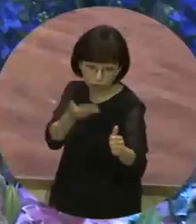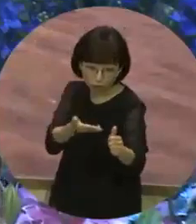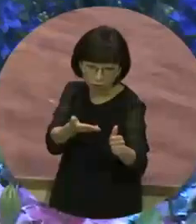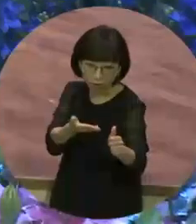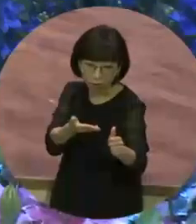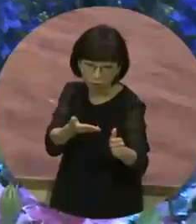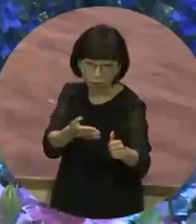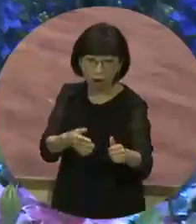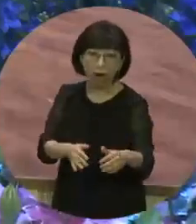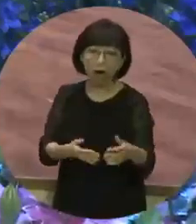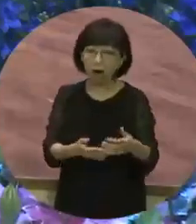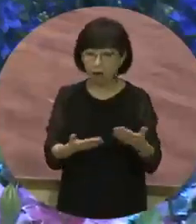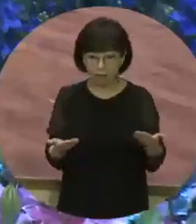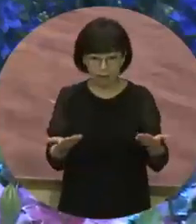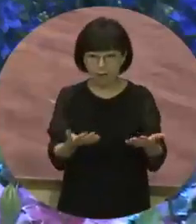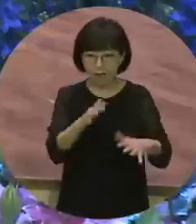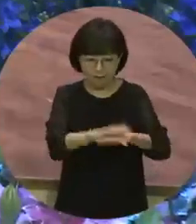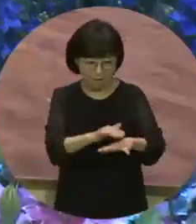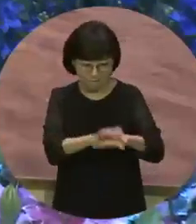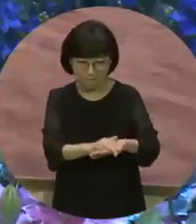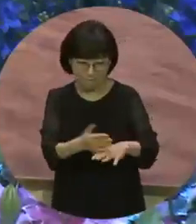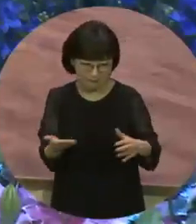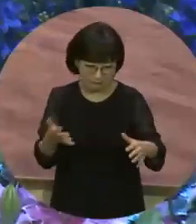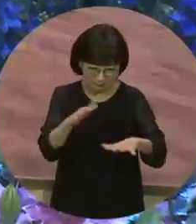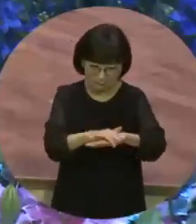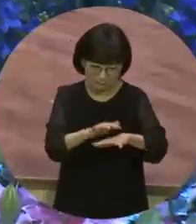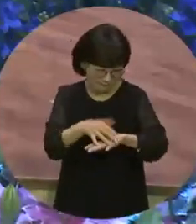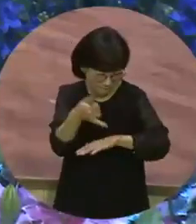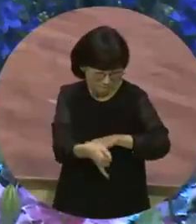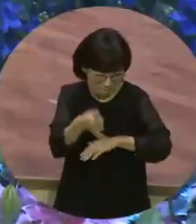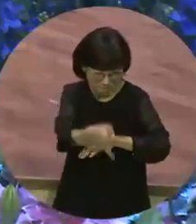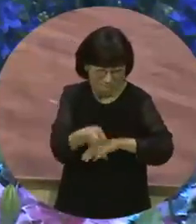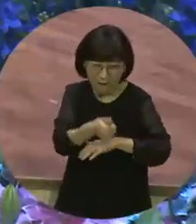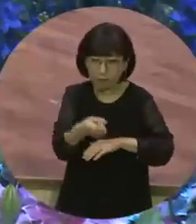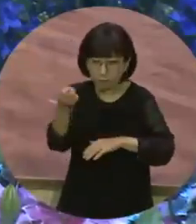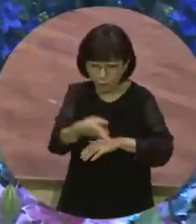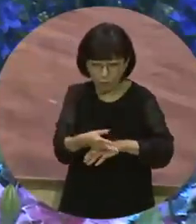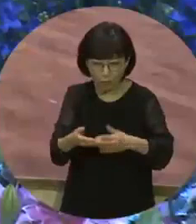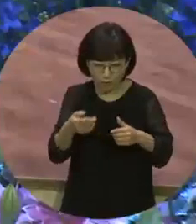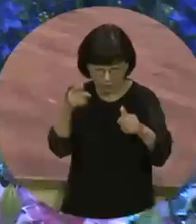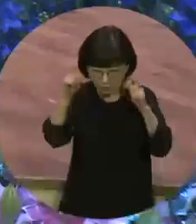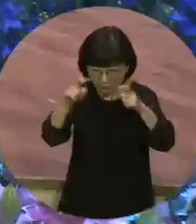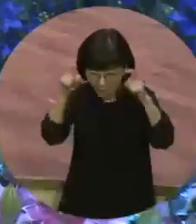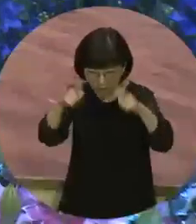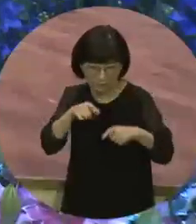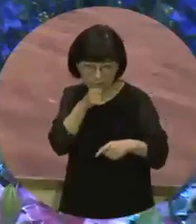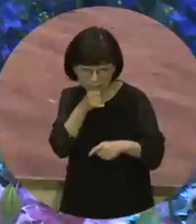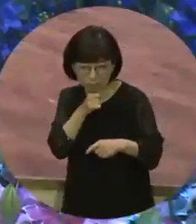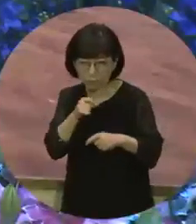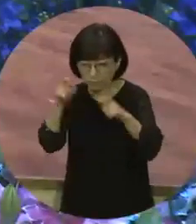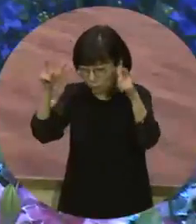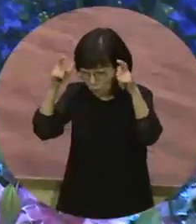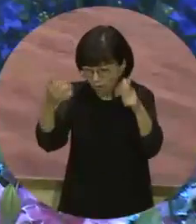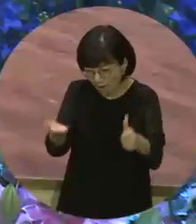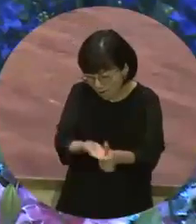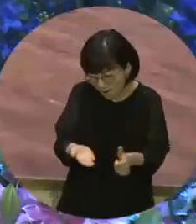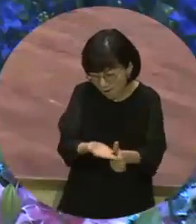목축업이 전문인 이삭이 농사를 지었는데 얼마나 잘 지었겠어요? 농사를 지어봤자 전문도 아닌데. 그 팔레스타인의